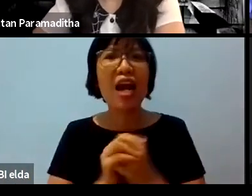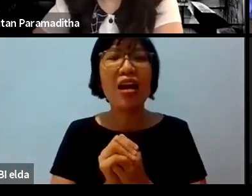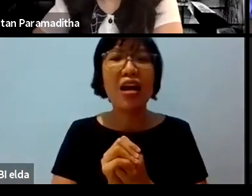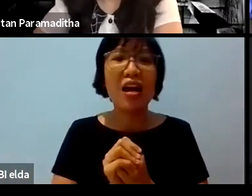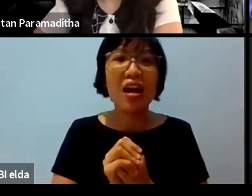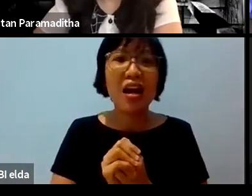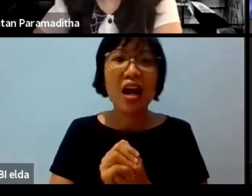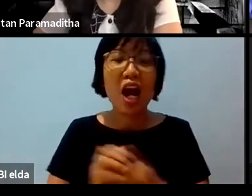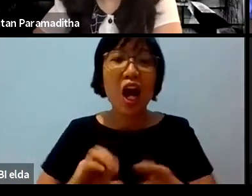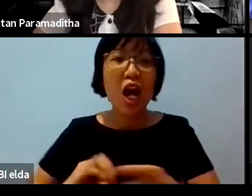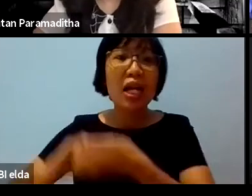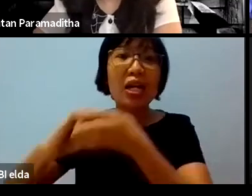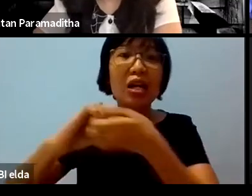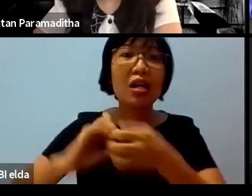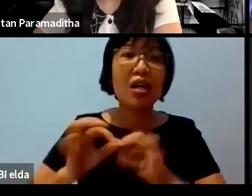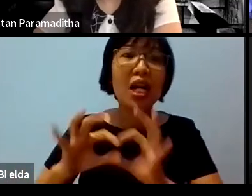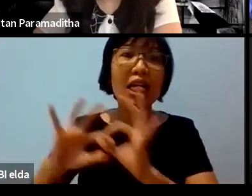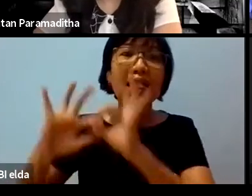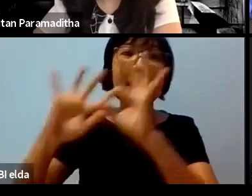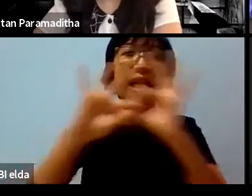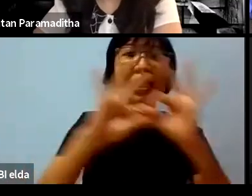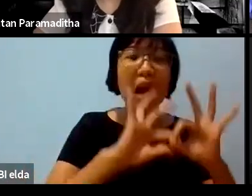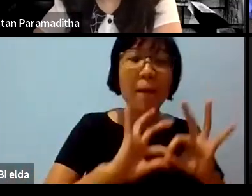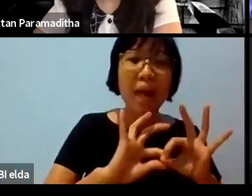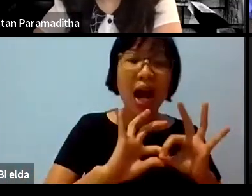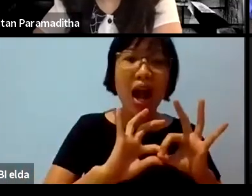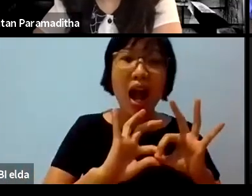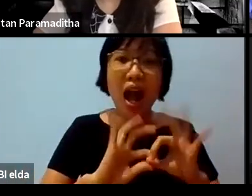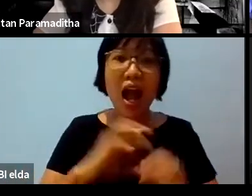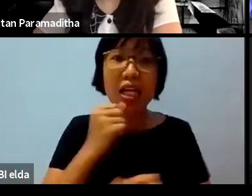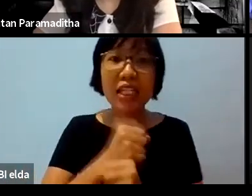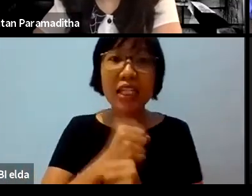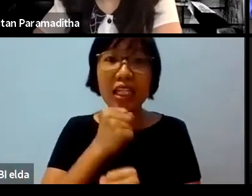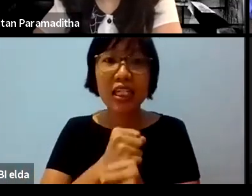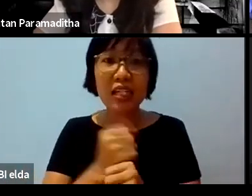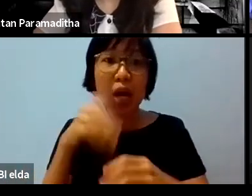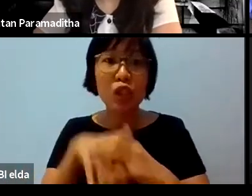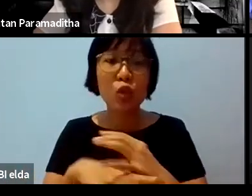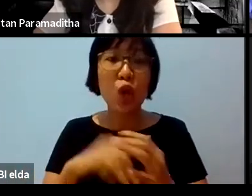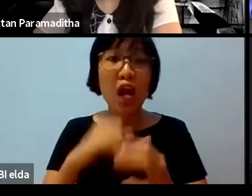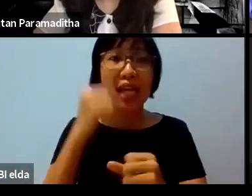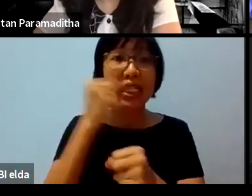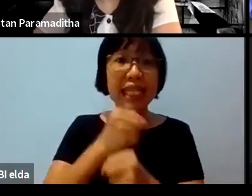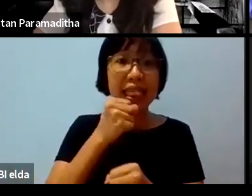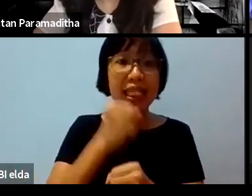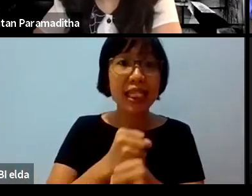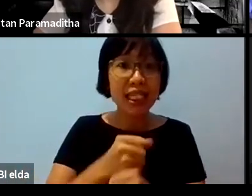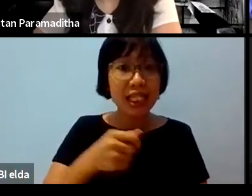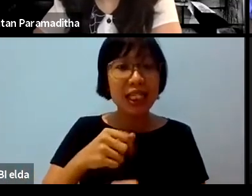gender mainstreaming dalam kurikulum dan seterusnya itu berhasil atau tidak, saya kira juga